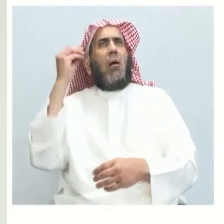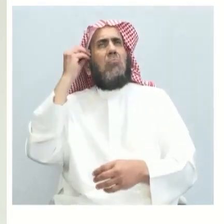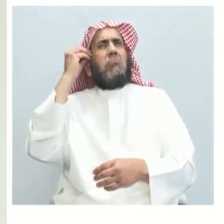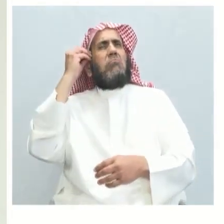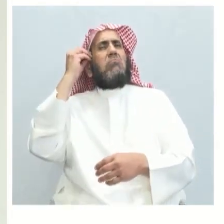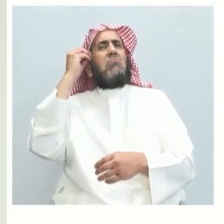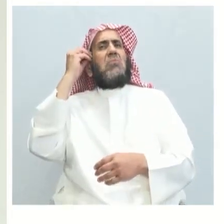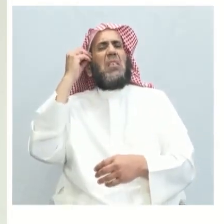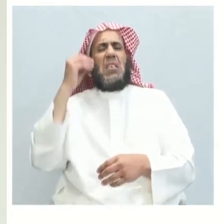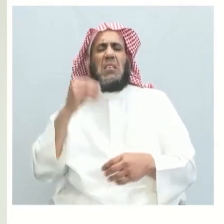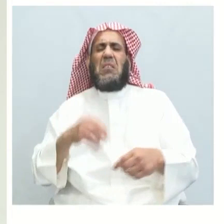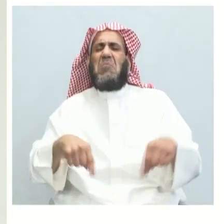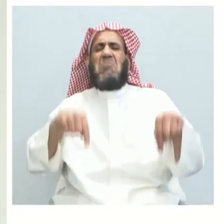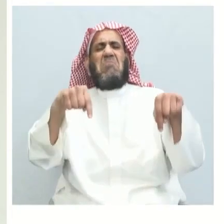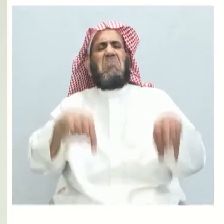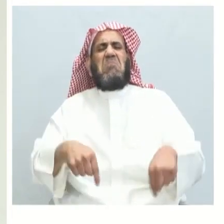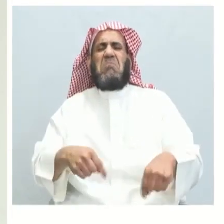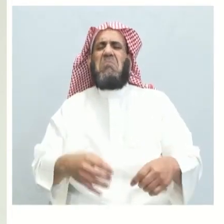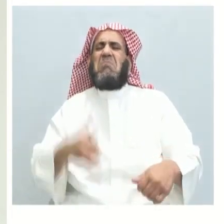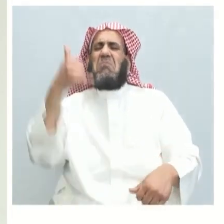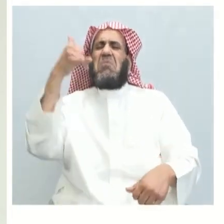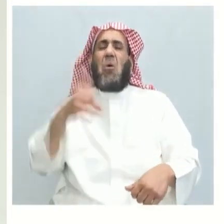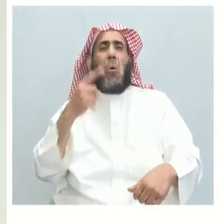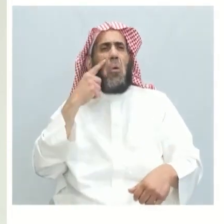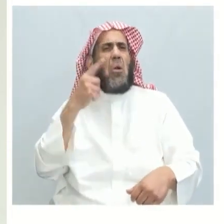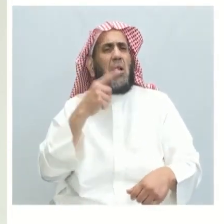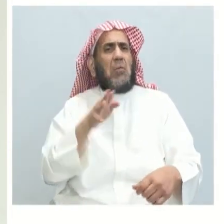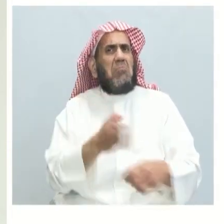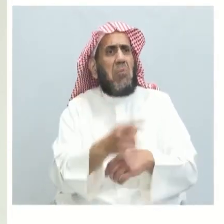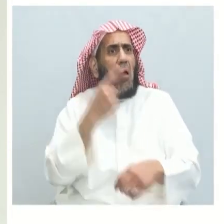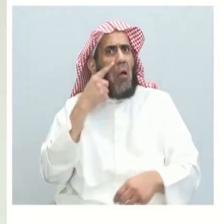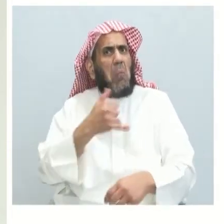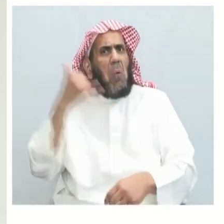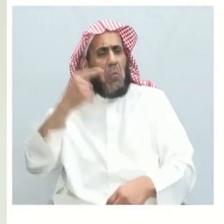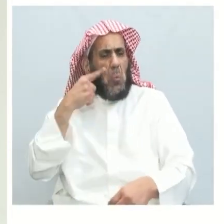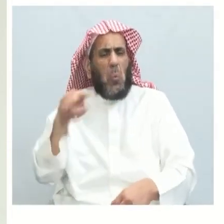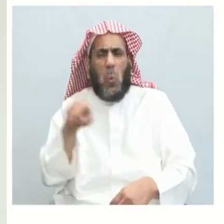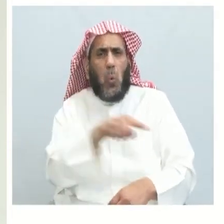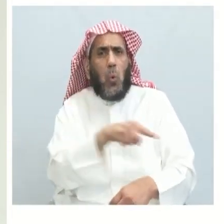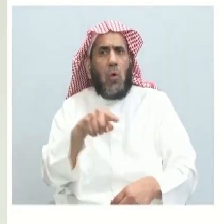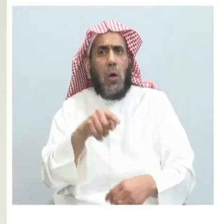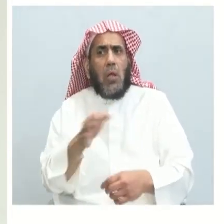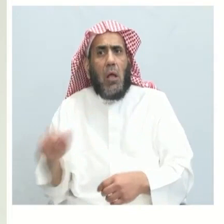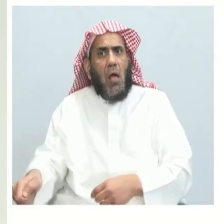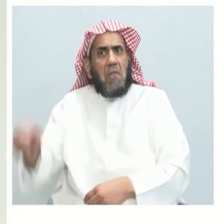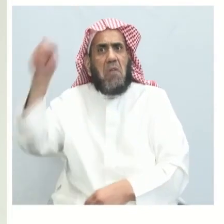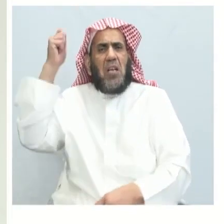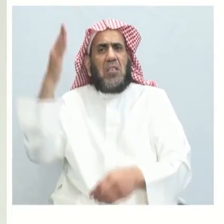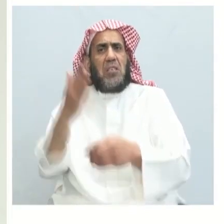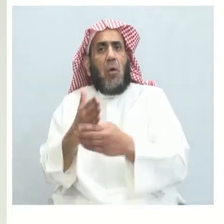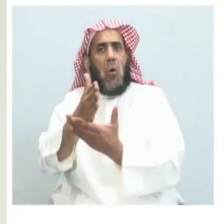فزهد في العيش وهو ينظر الى قاتل اخيه فعمد الى فاس